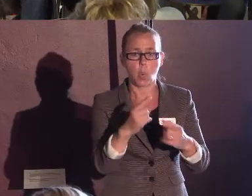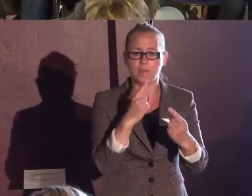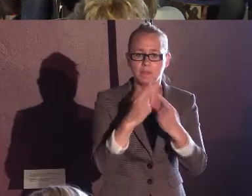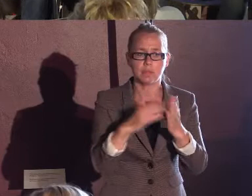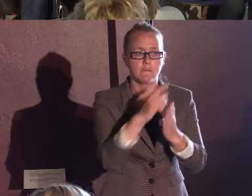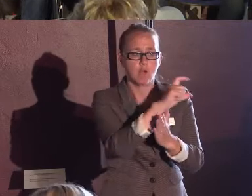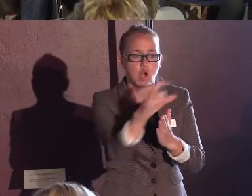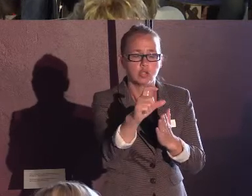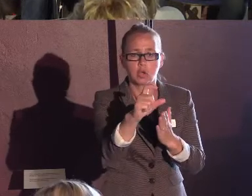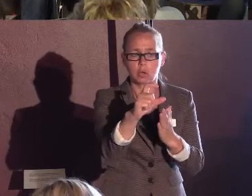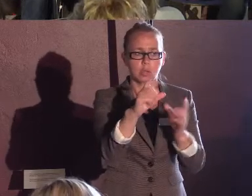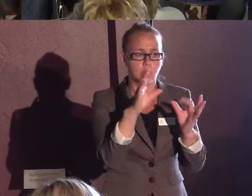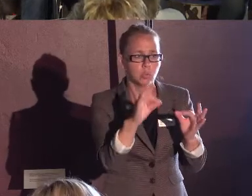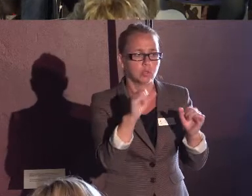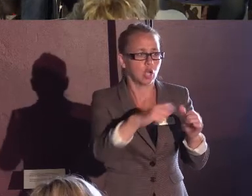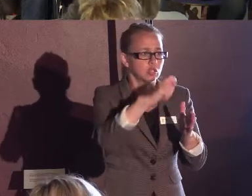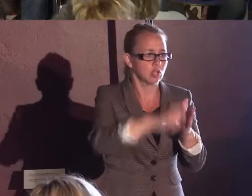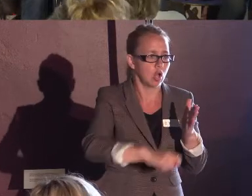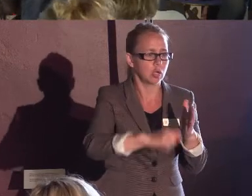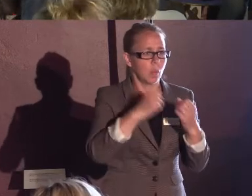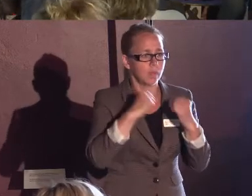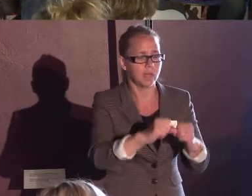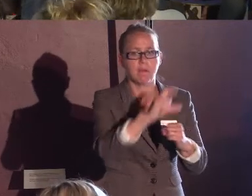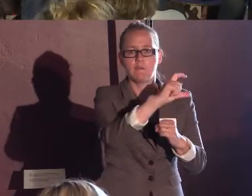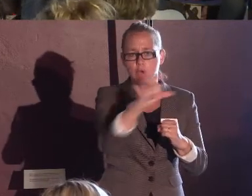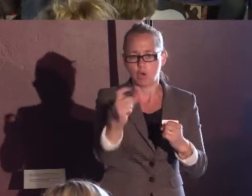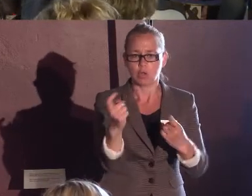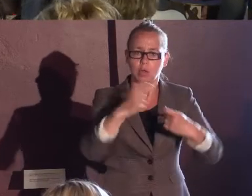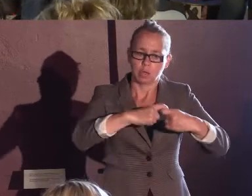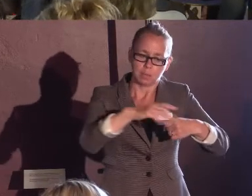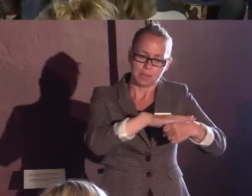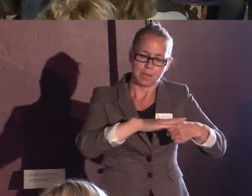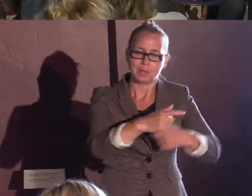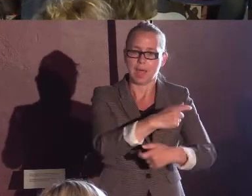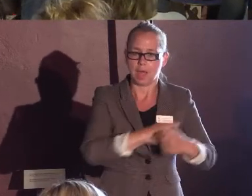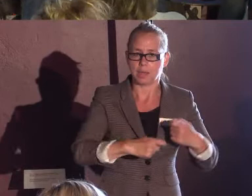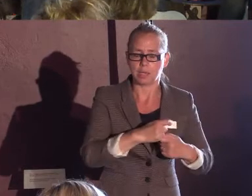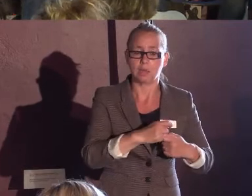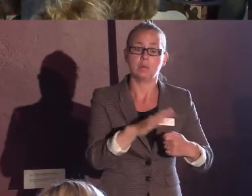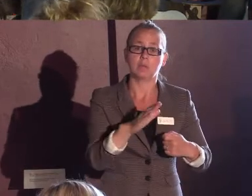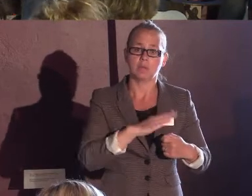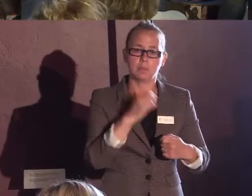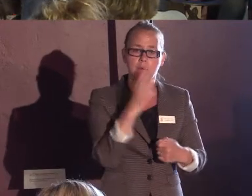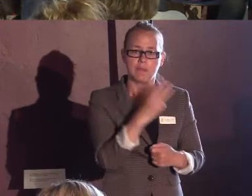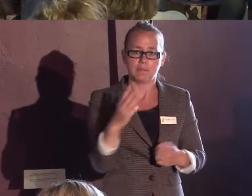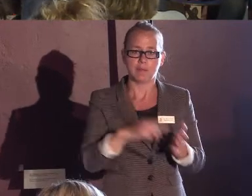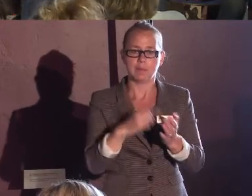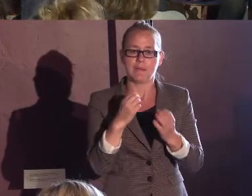till företag, hur det är att starta och driva företag inom de här näringarna. Och de finns på